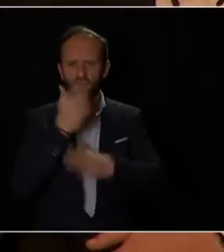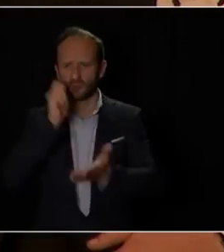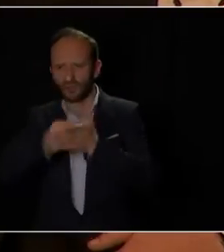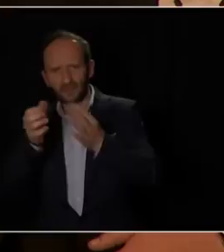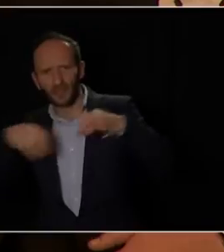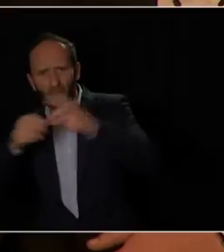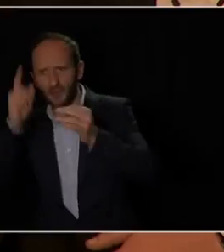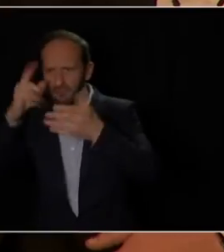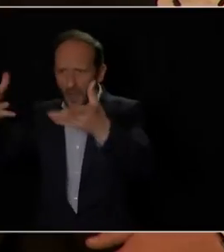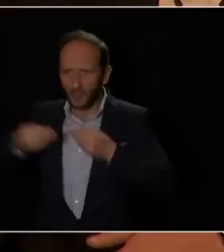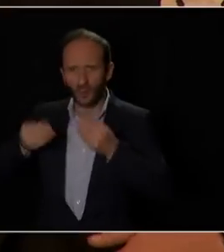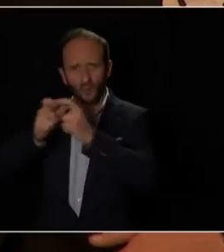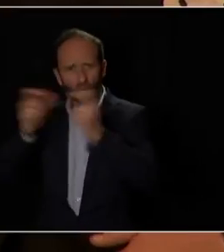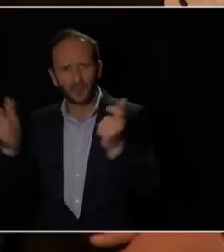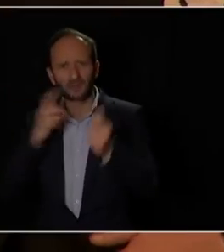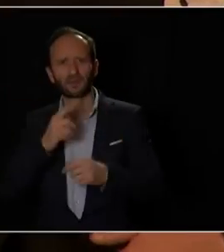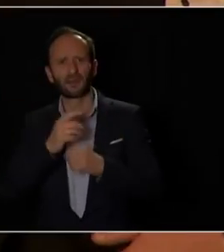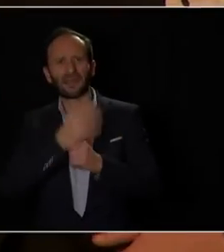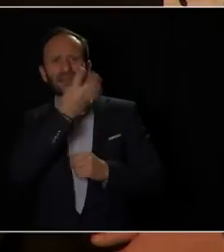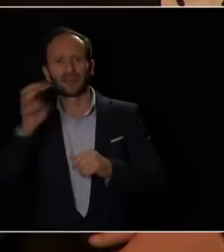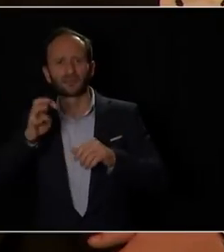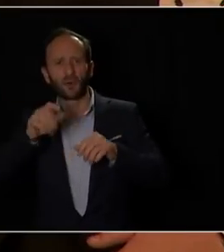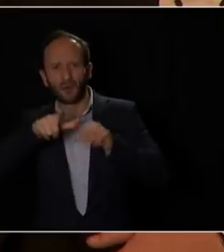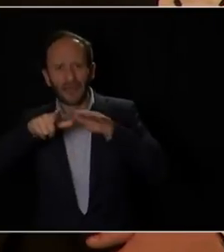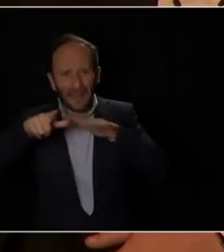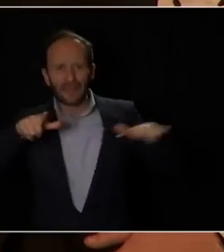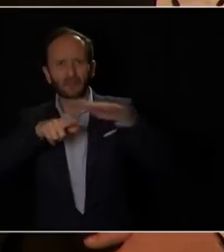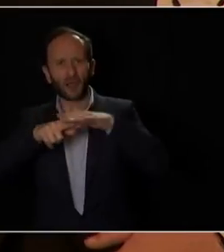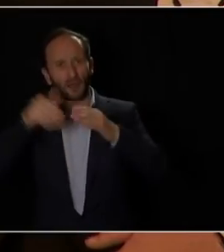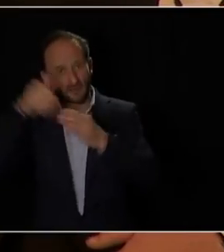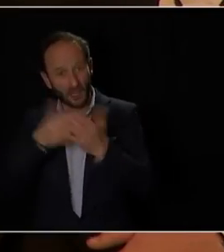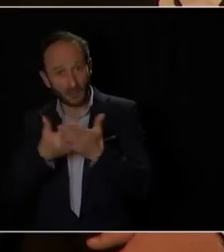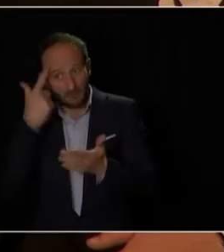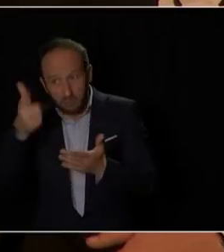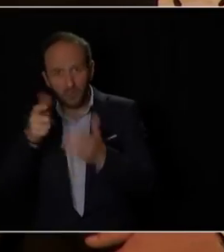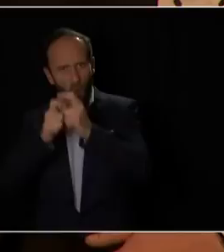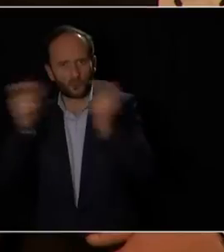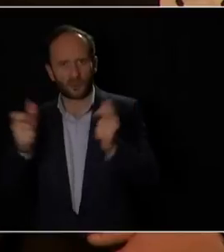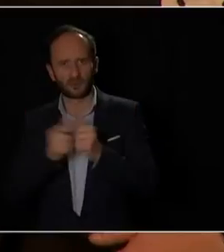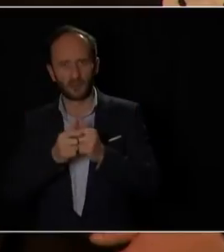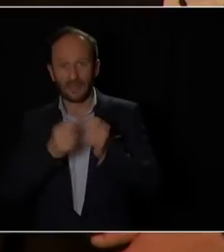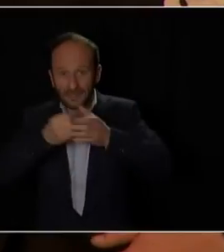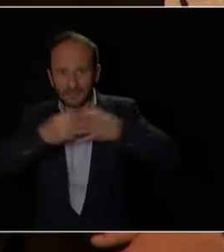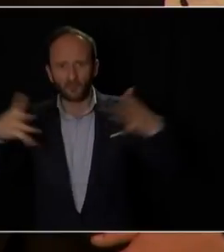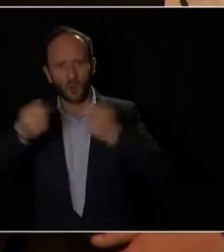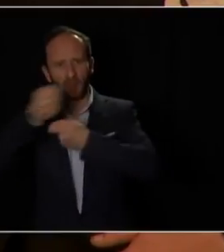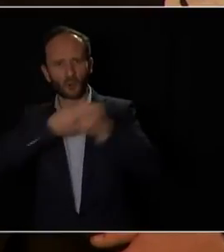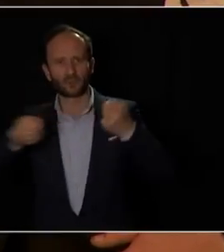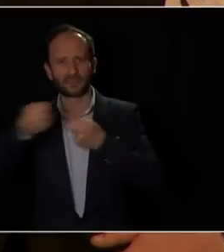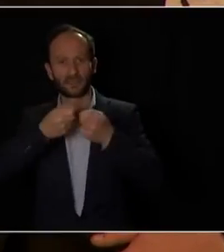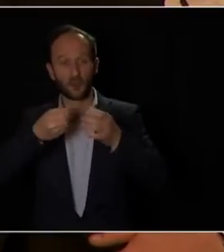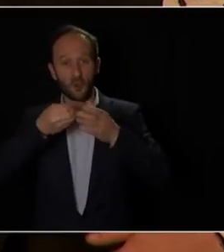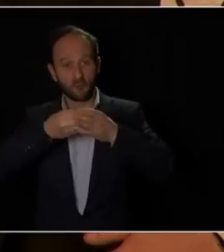entreprises, 400 hectares au total, tout ça c'est pour les entreprises, c'est pour le développement économique, c'est pour le rayonnement et donc c'est pour